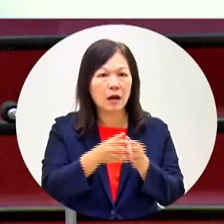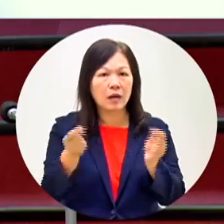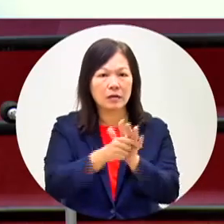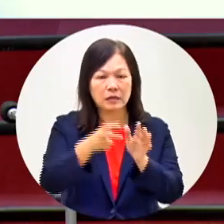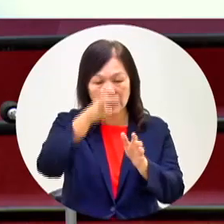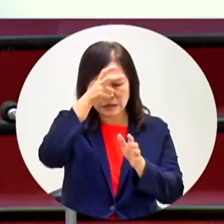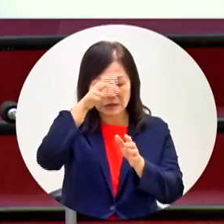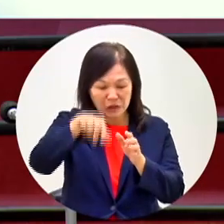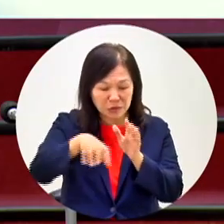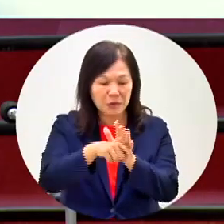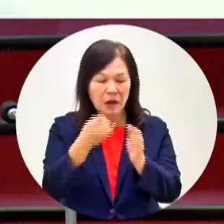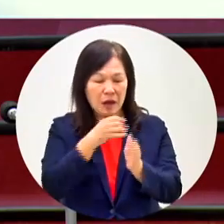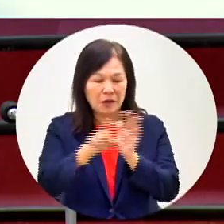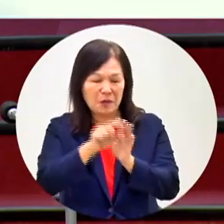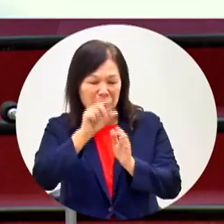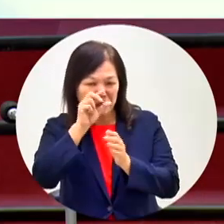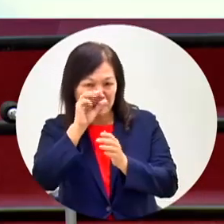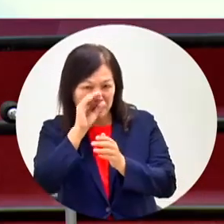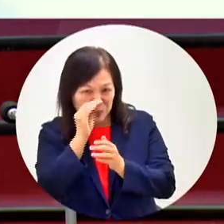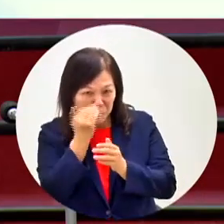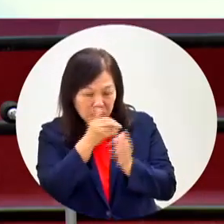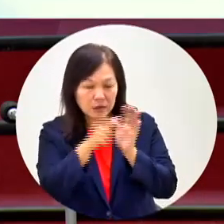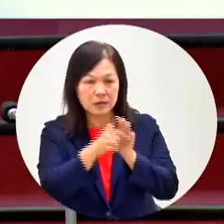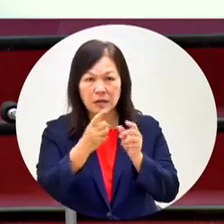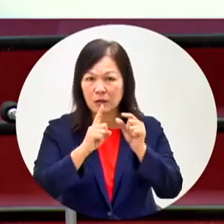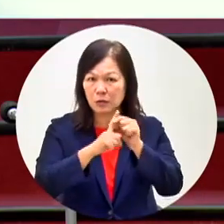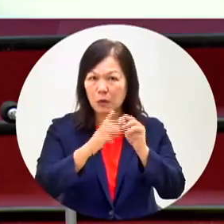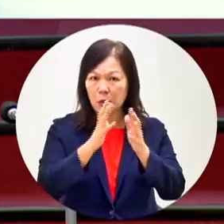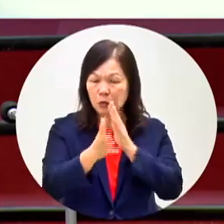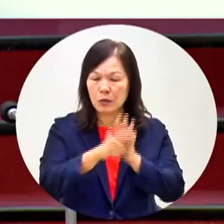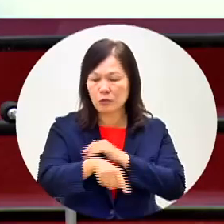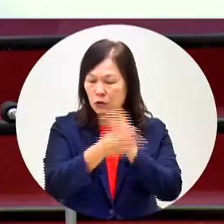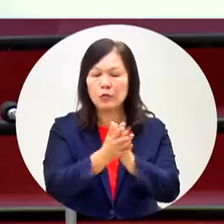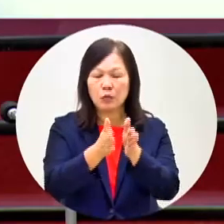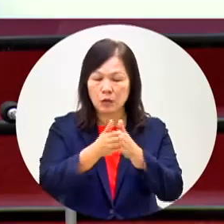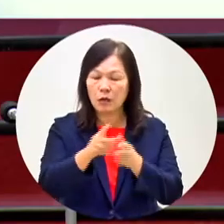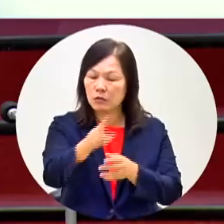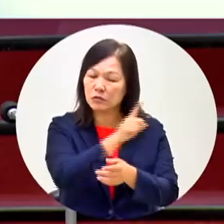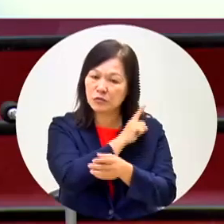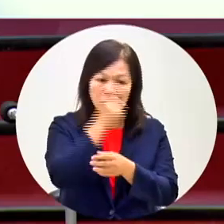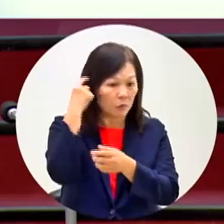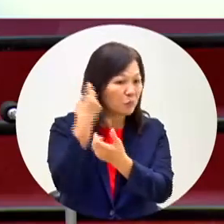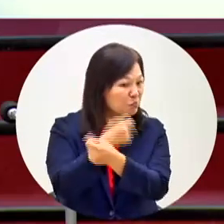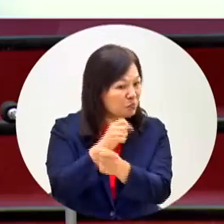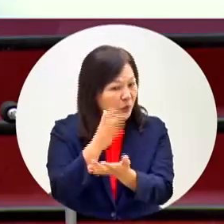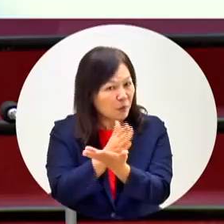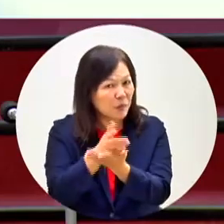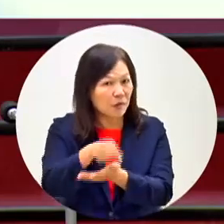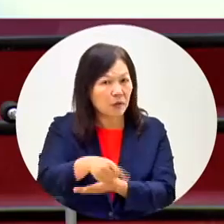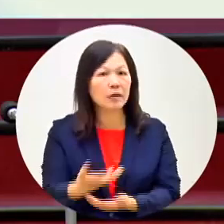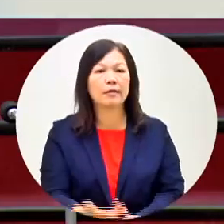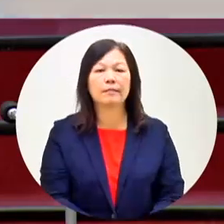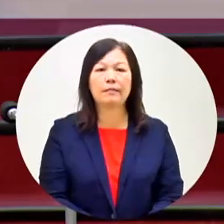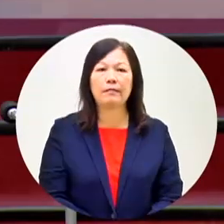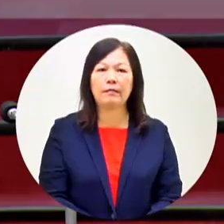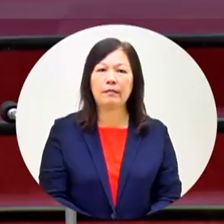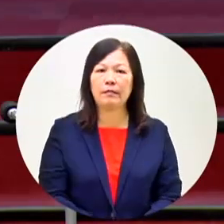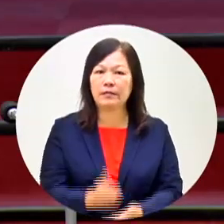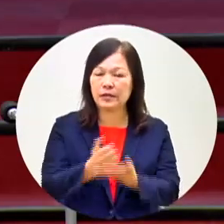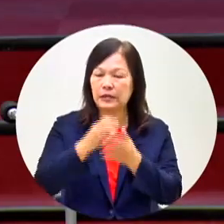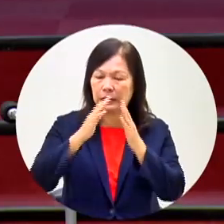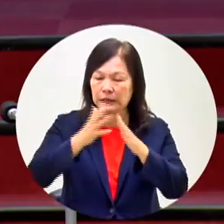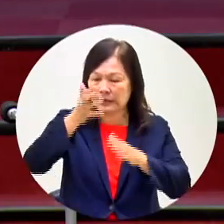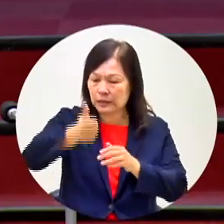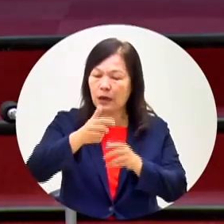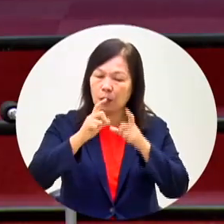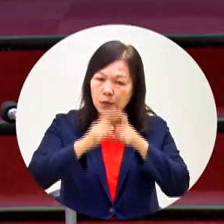来出动。来，依照你的经验来看的话，来，主席麻烦市长回答一下。 来，市长，等我。